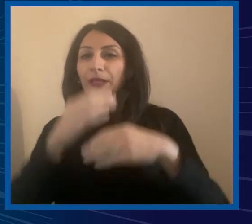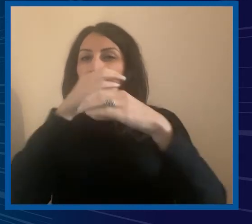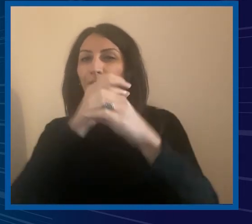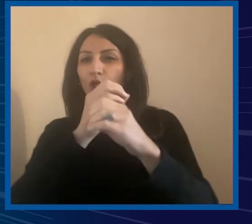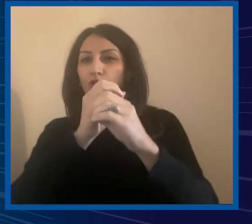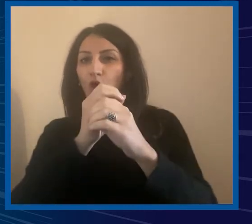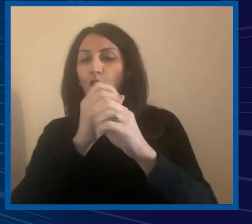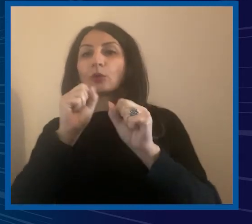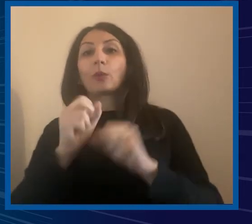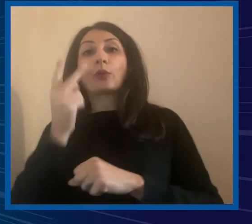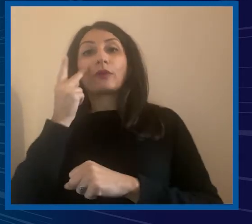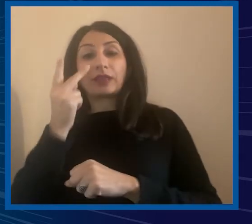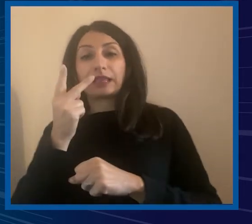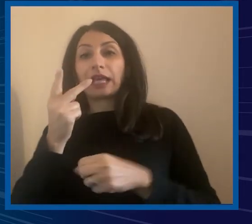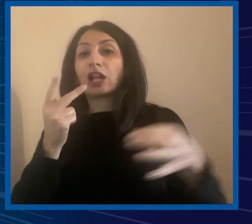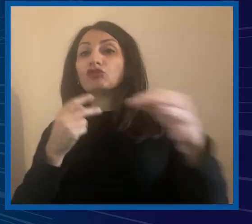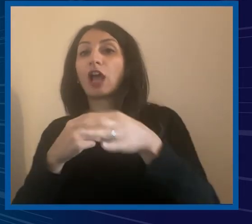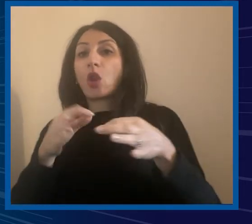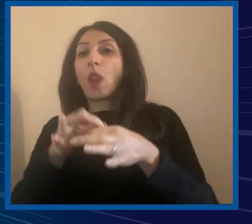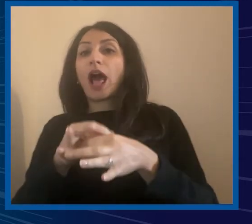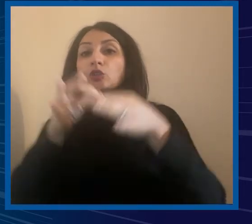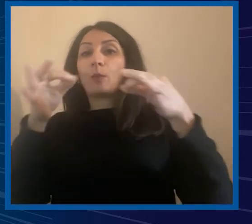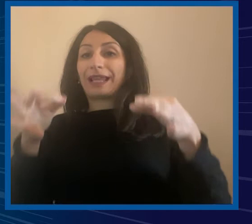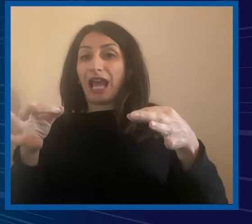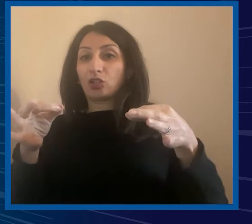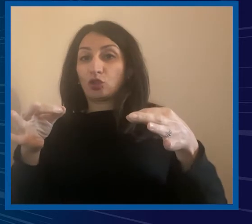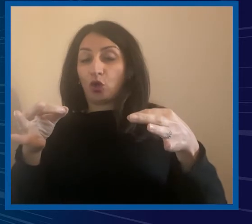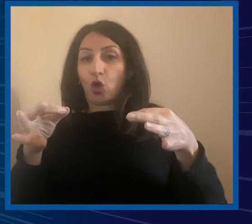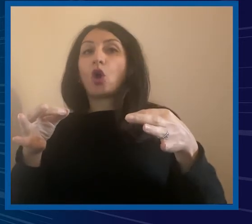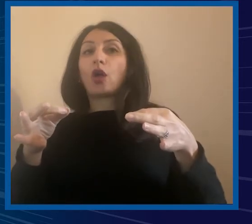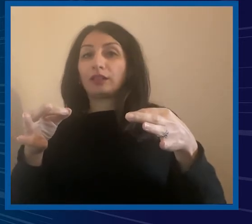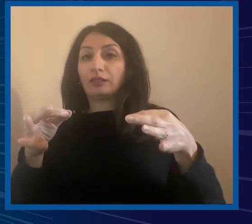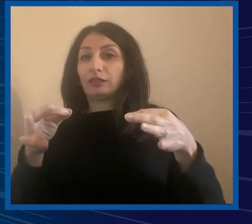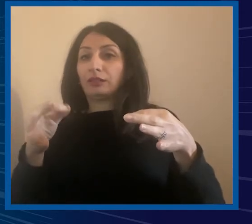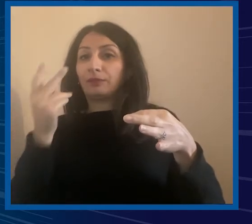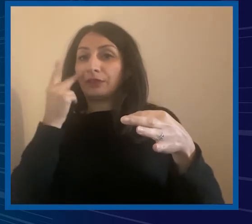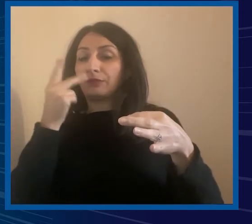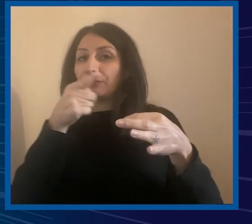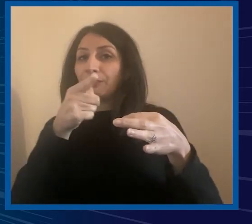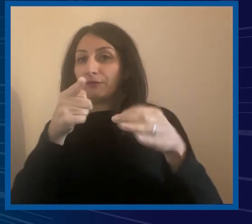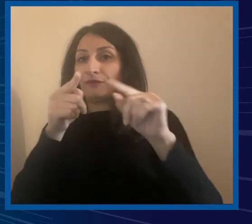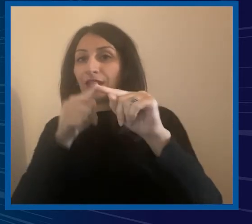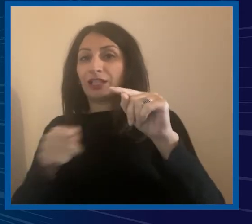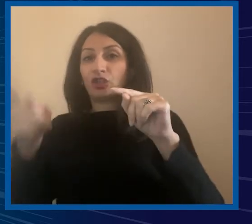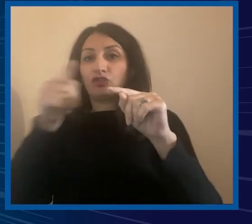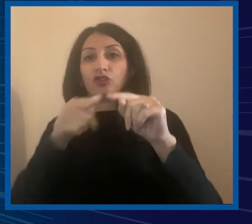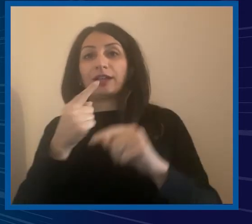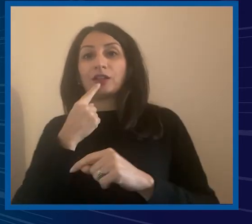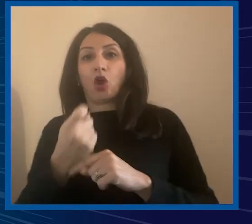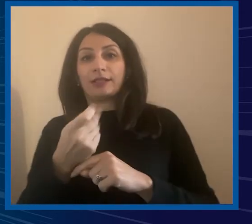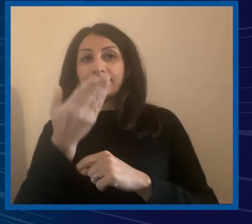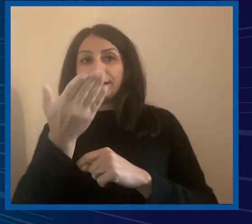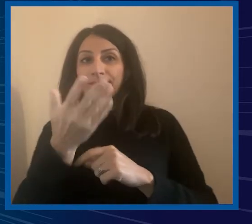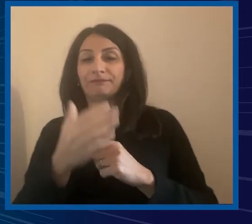e illimitata. Al microscopio si può osservare la duplicazione delle cellule tumorali come mostrato nei